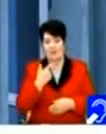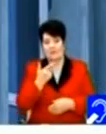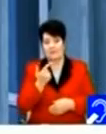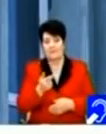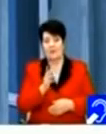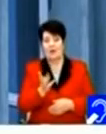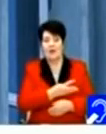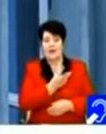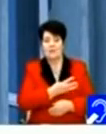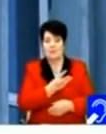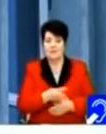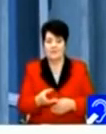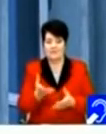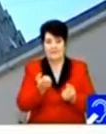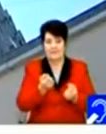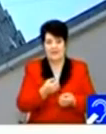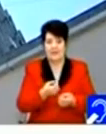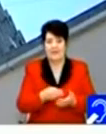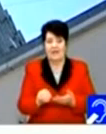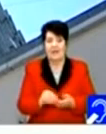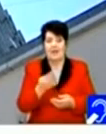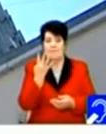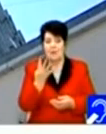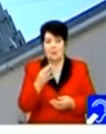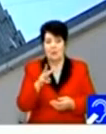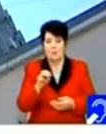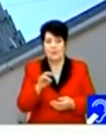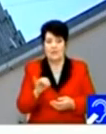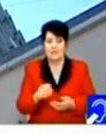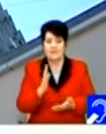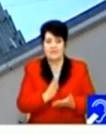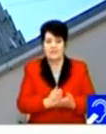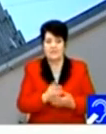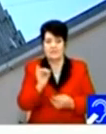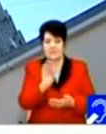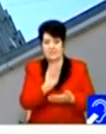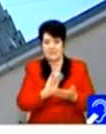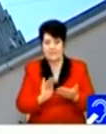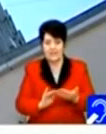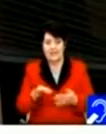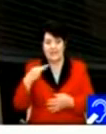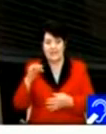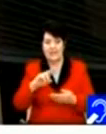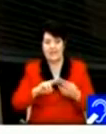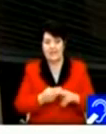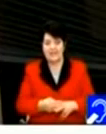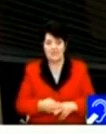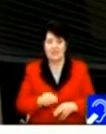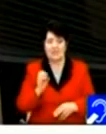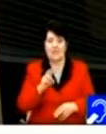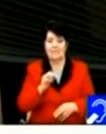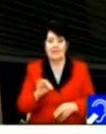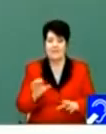care ar dori să le achiziționeze. Pe lângă cele 4 monede, setul va conține și o descriere a specificațiilor tehnice, a elementelor